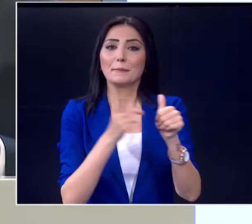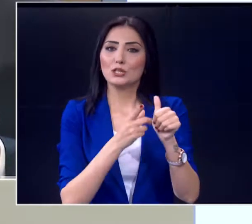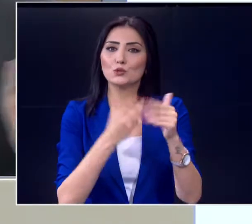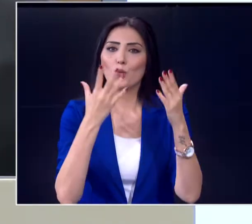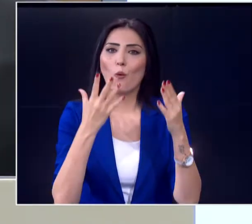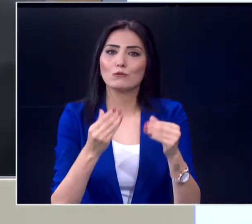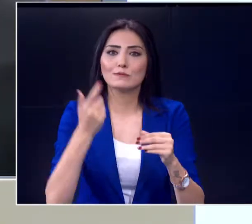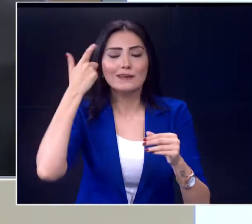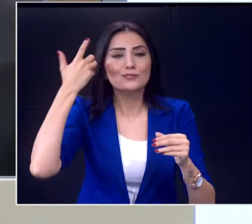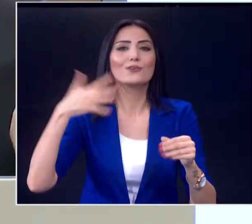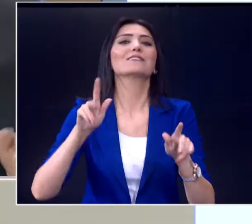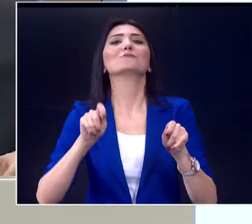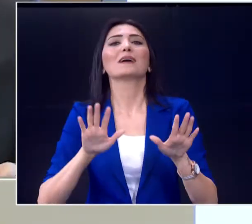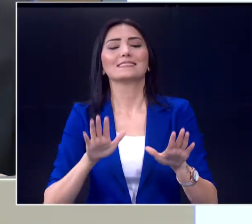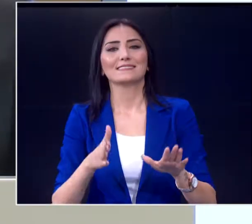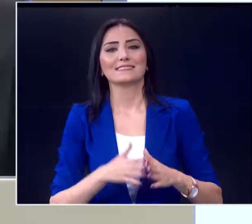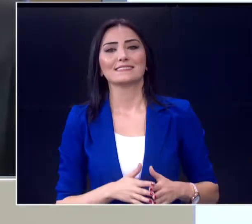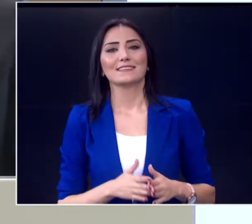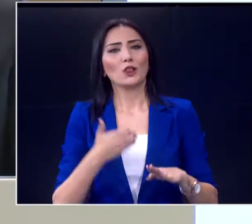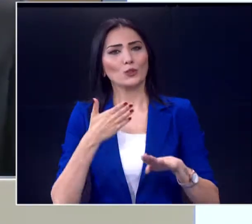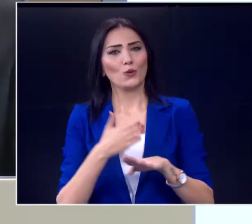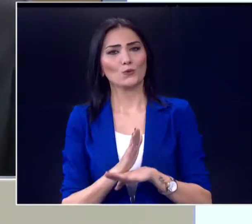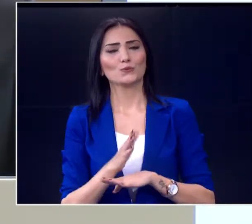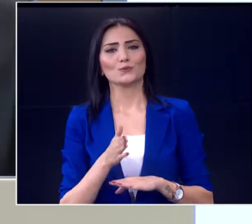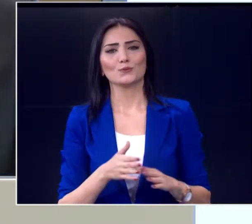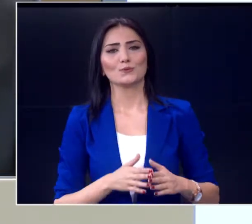olursak şaşmayalım. Doğrusu